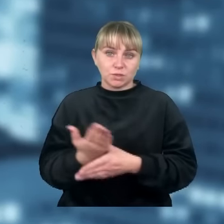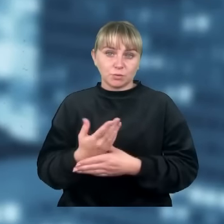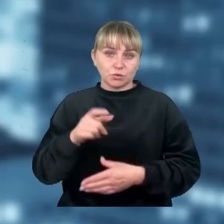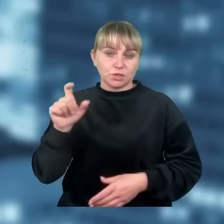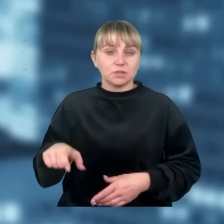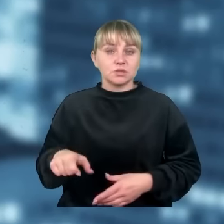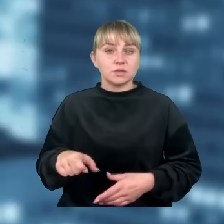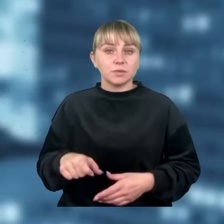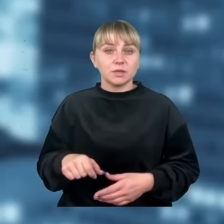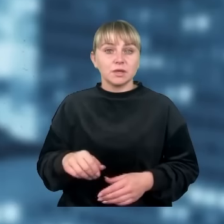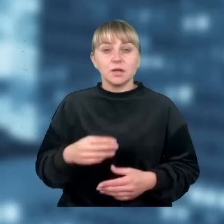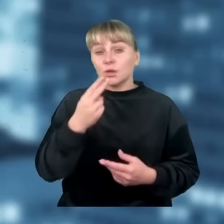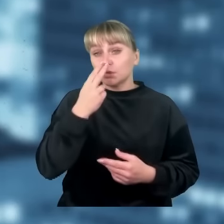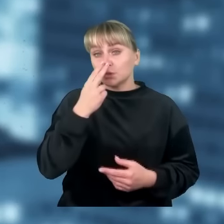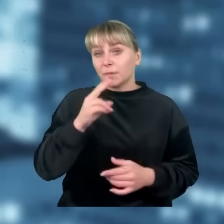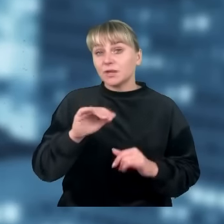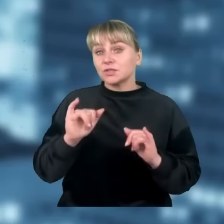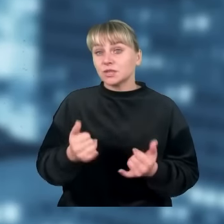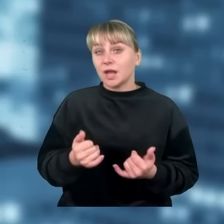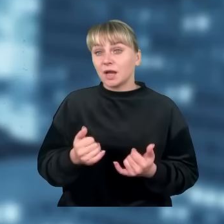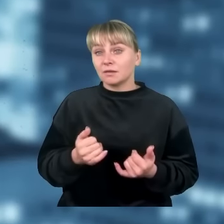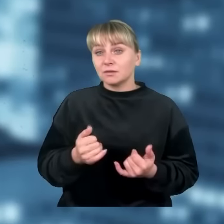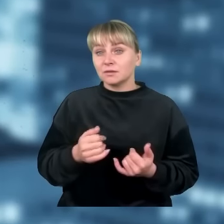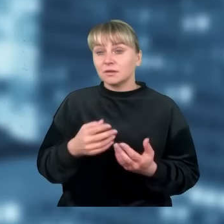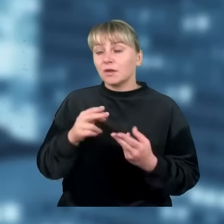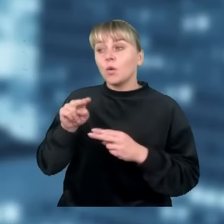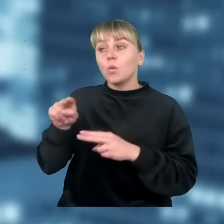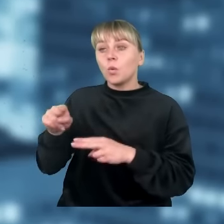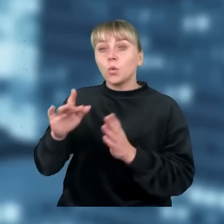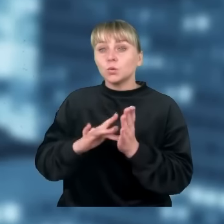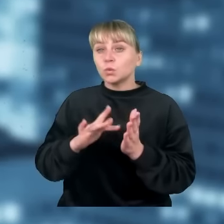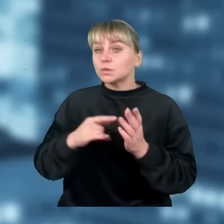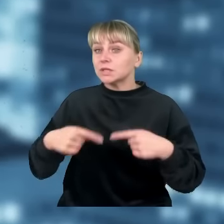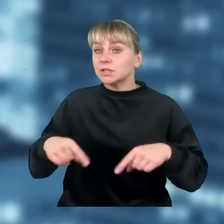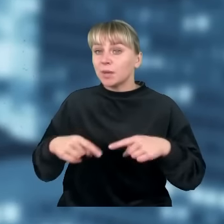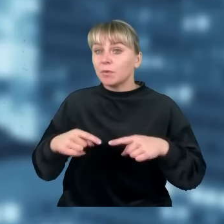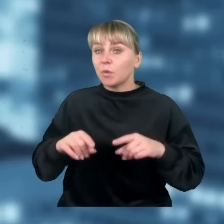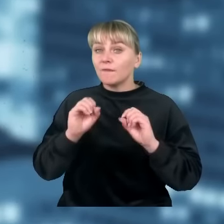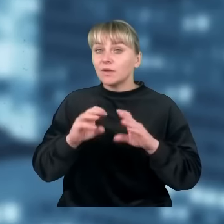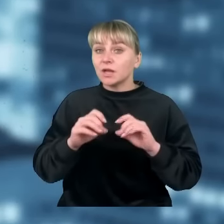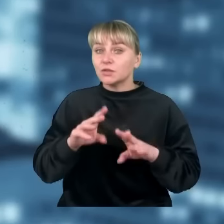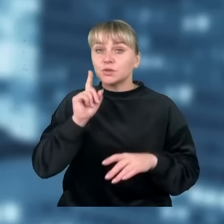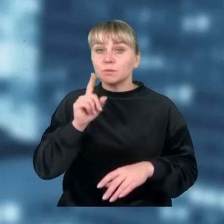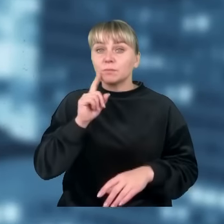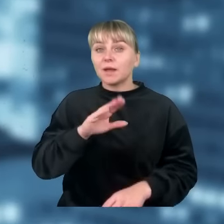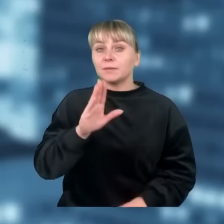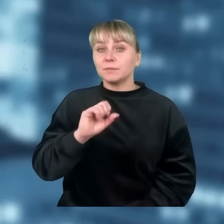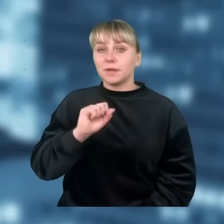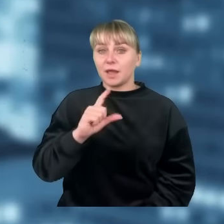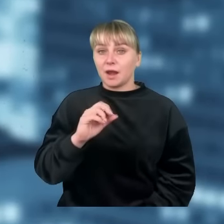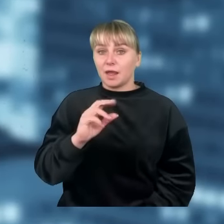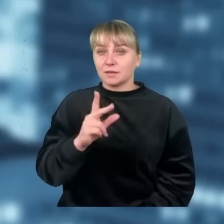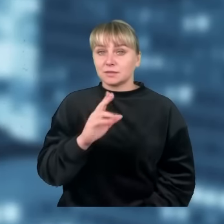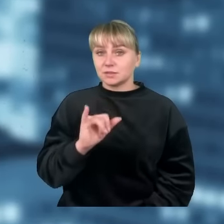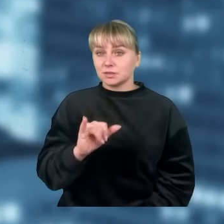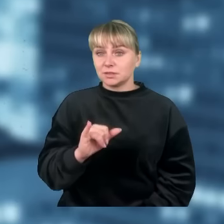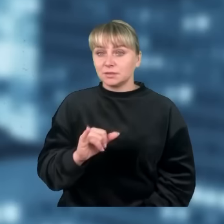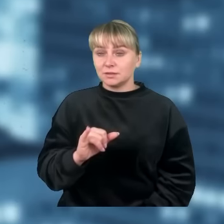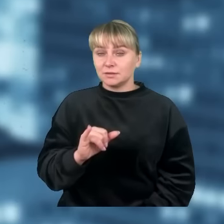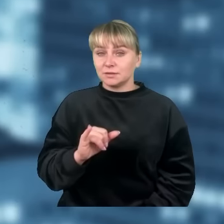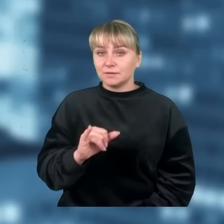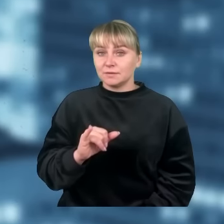jak brak udziału Tuska w tym spotkaniu wyjaśnił w swoim artykule pan redaktor Jędrzej Bielecki z